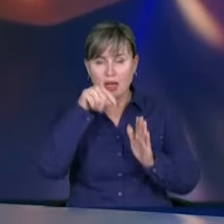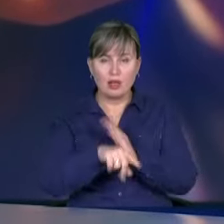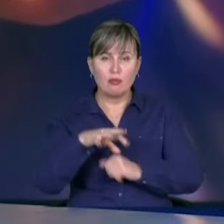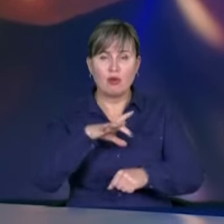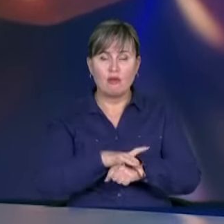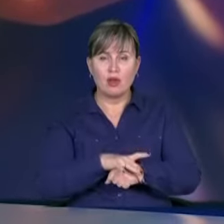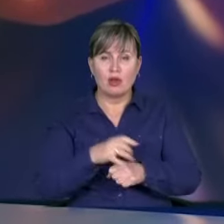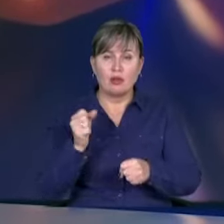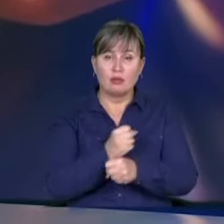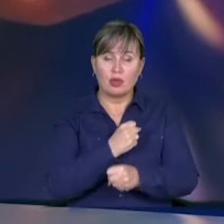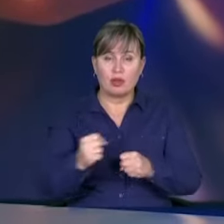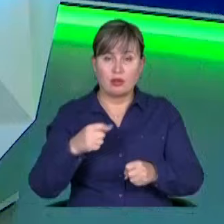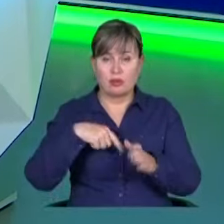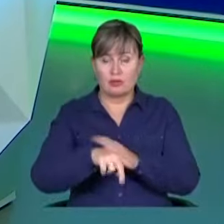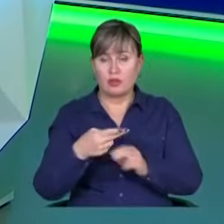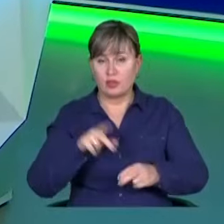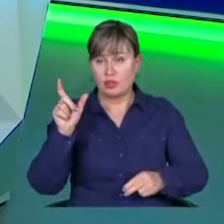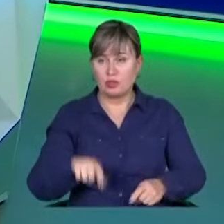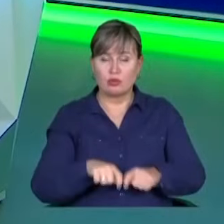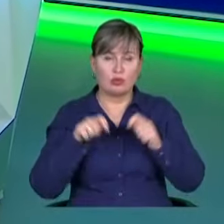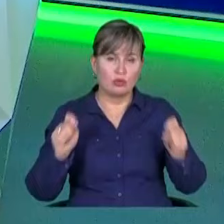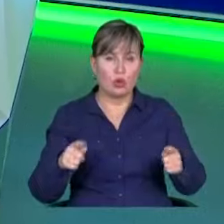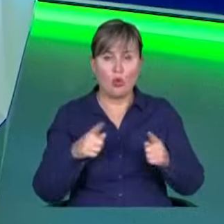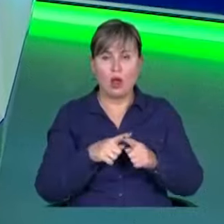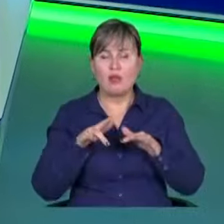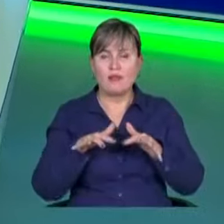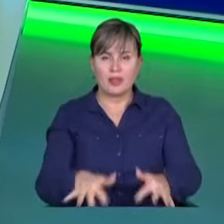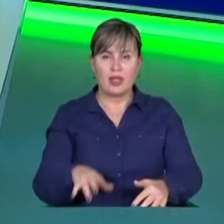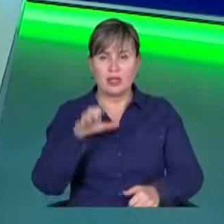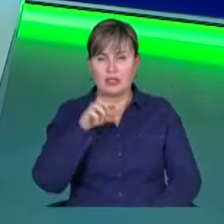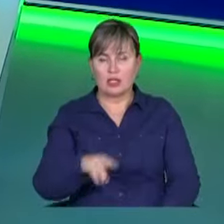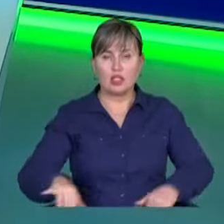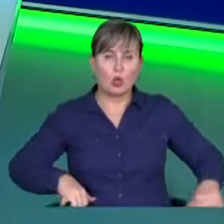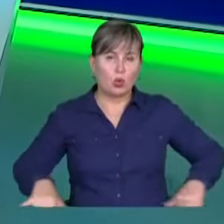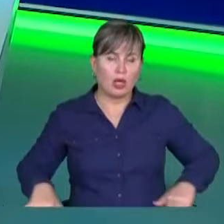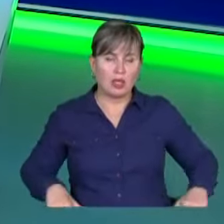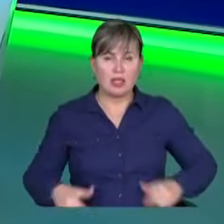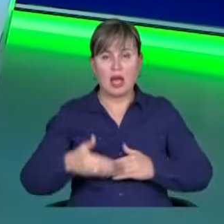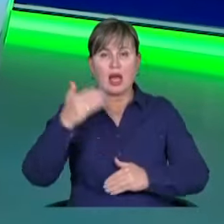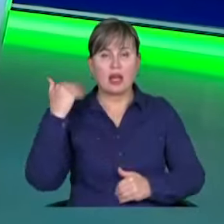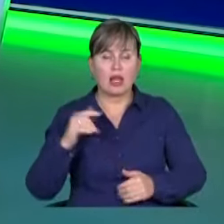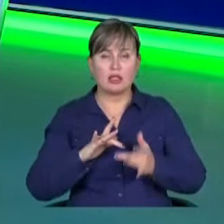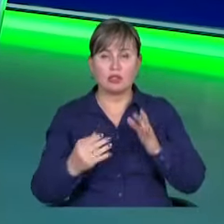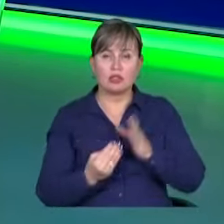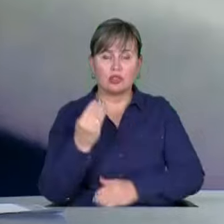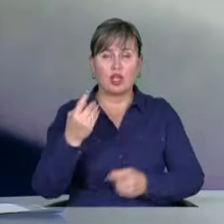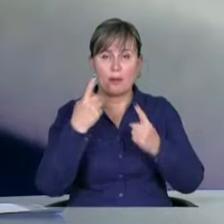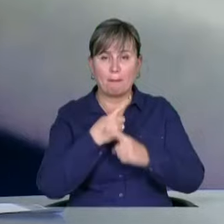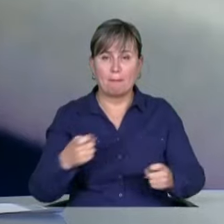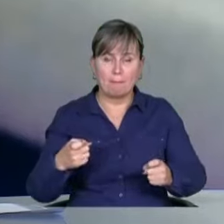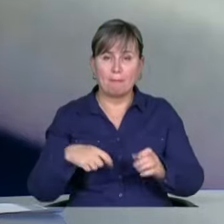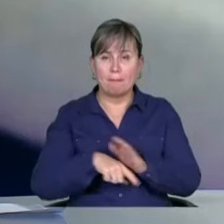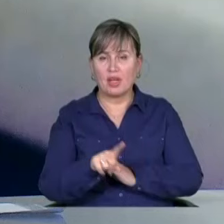факту побоев на буйного жителя завели уголовное дело по статье «Хулиганство». Ранее в соцсетях появились кадры из